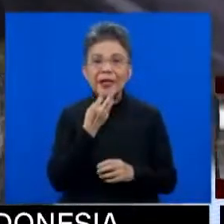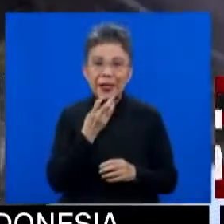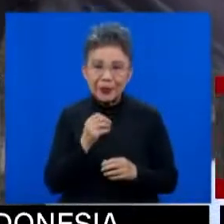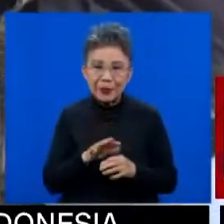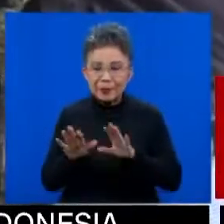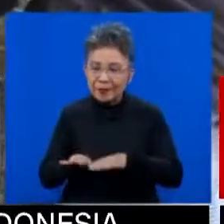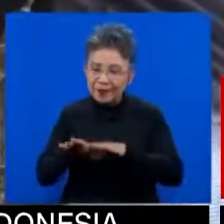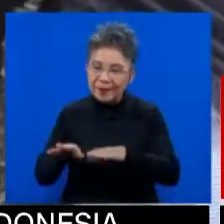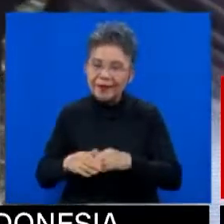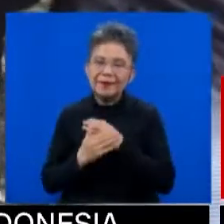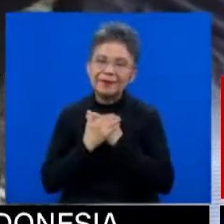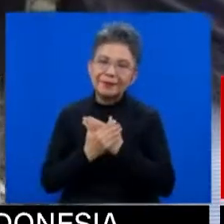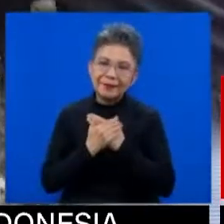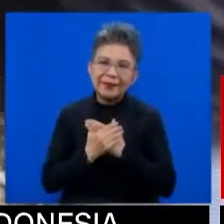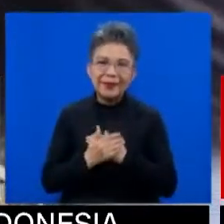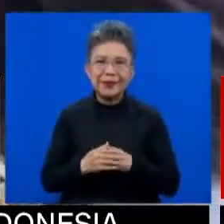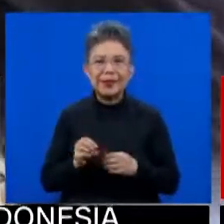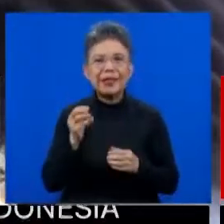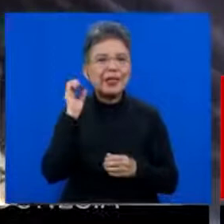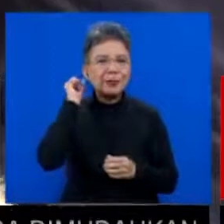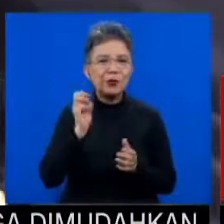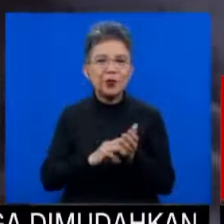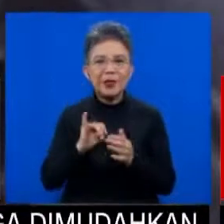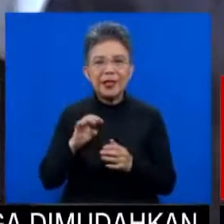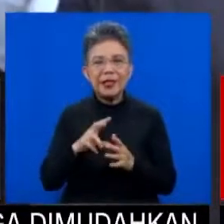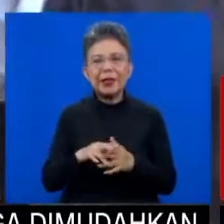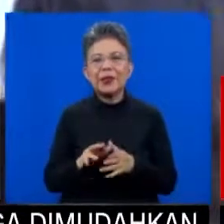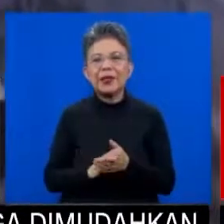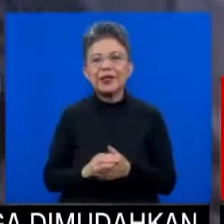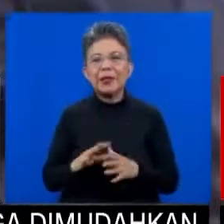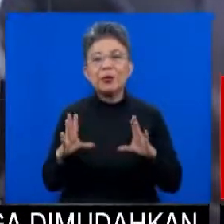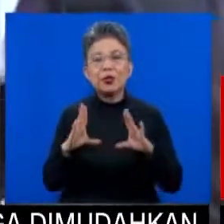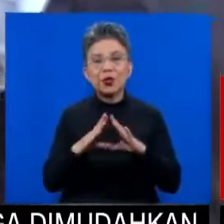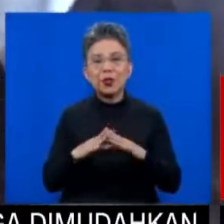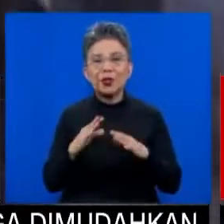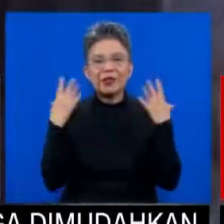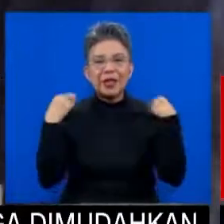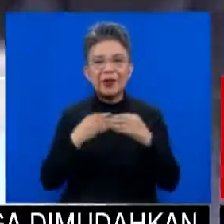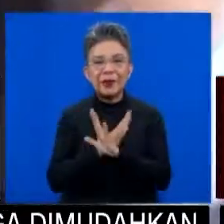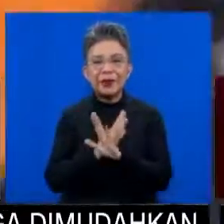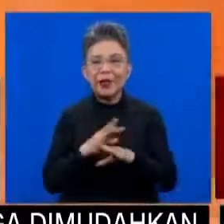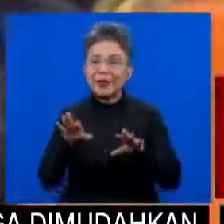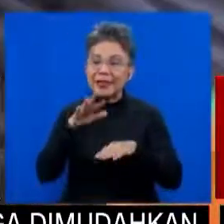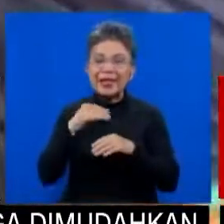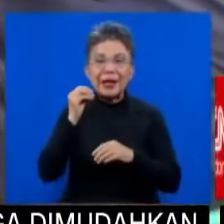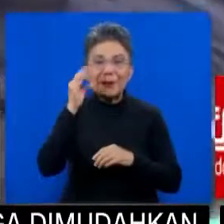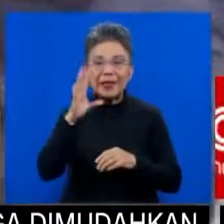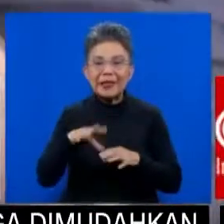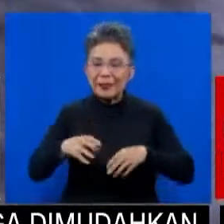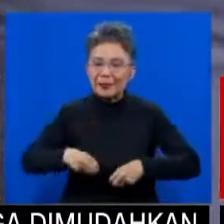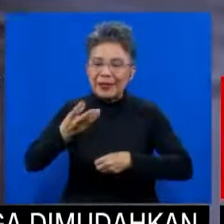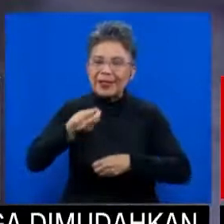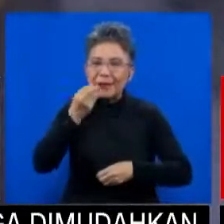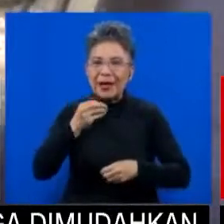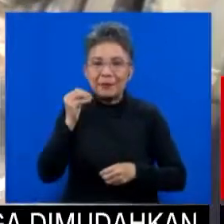Dengan ramah dan penuh kasih sayang, Nike Aryanita, warga Desa Panggih, Mojokerto, Jawa Timur ini menyapa kambing-kambingnya sambil memberi